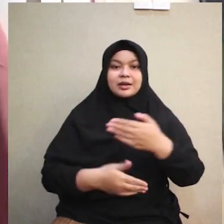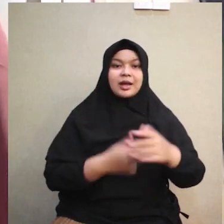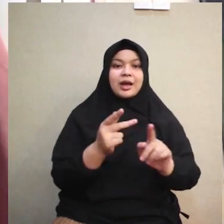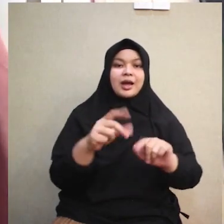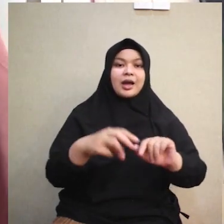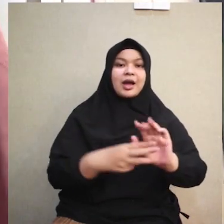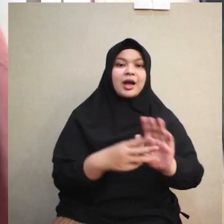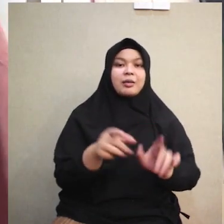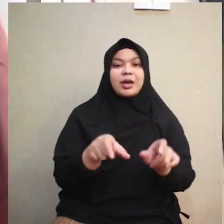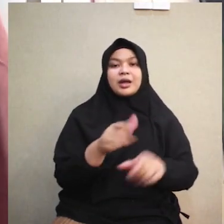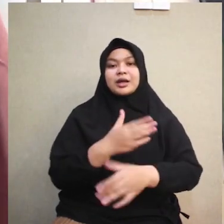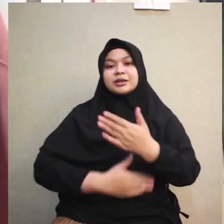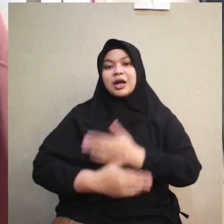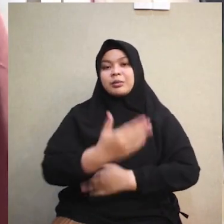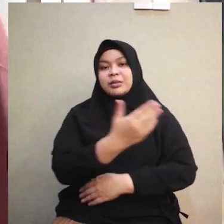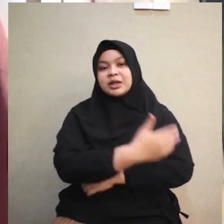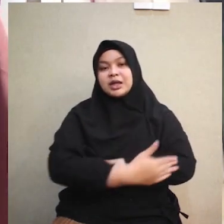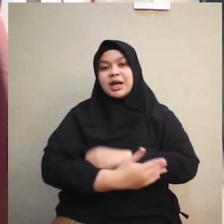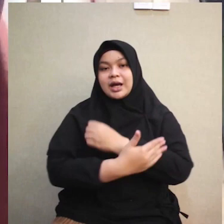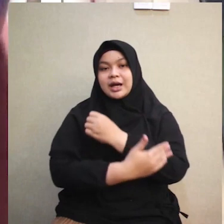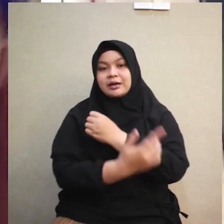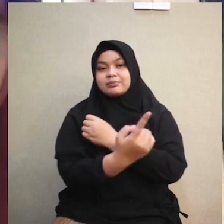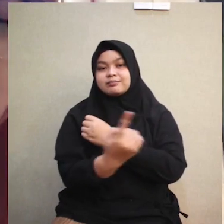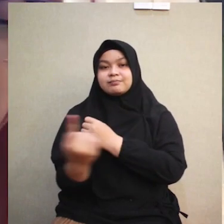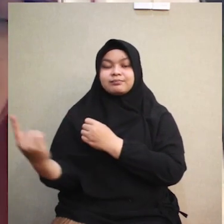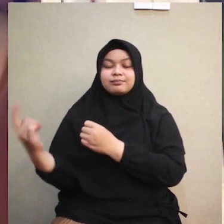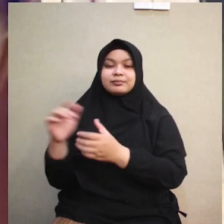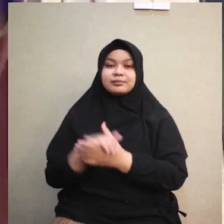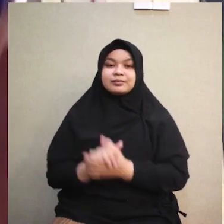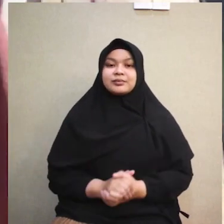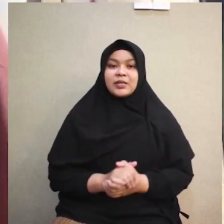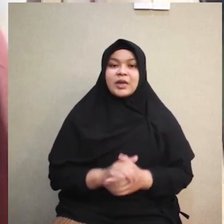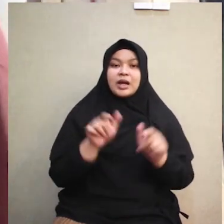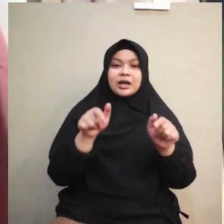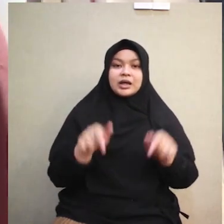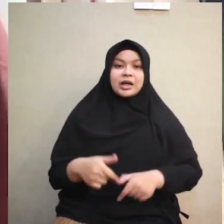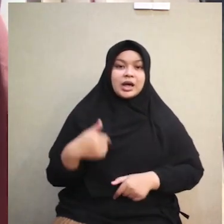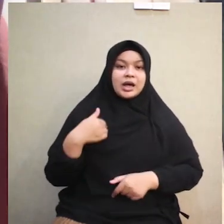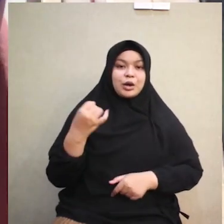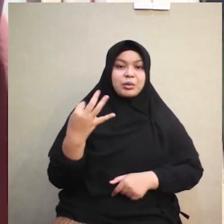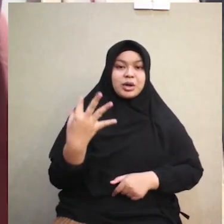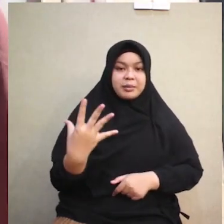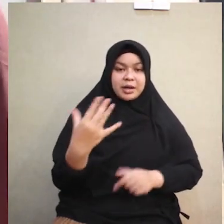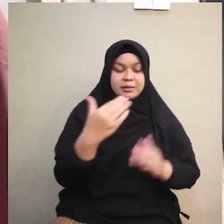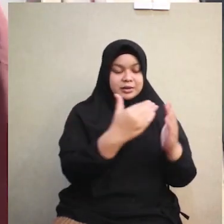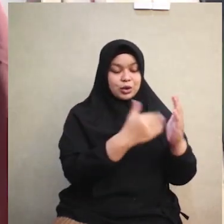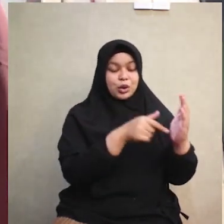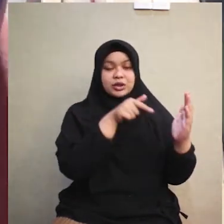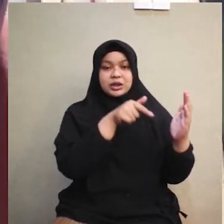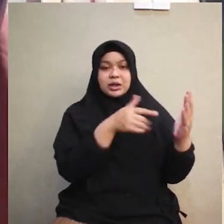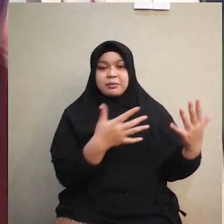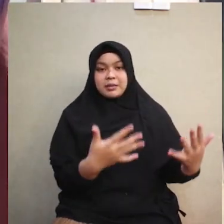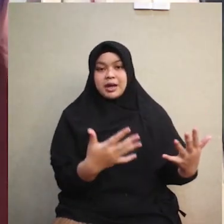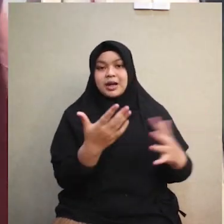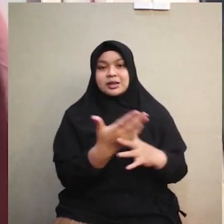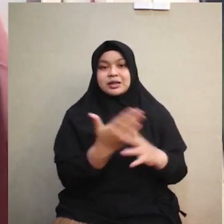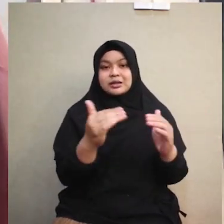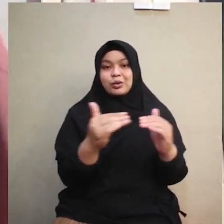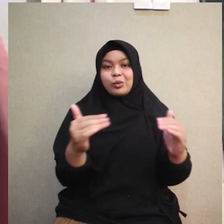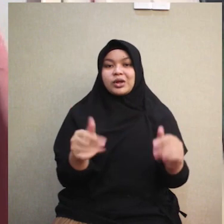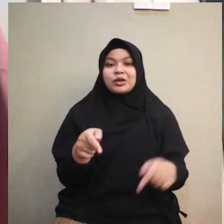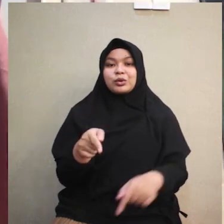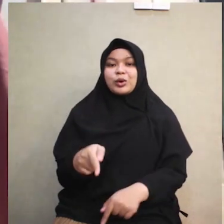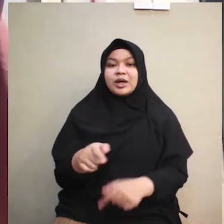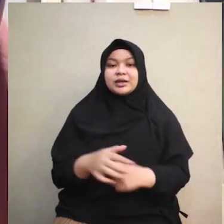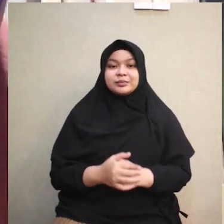penyandang disabilitas di negara-negara nah ini ada beberapa prinsip sebenarnya Bagaimana akses di Justice